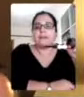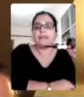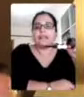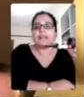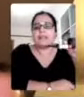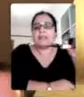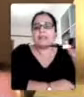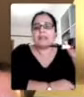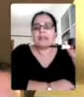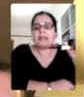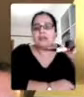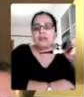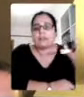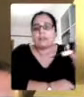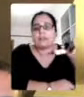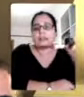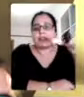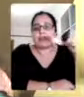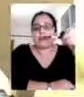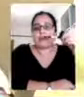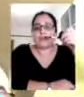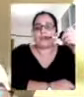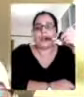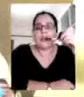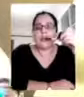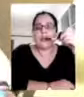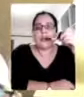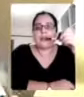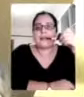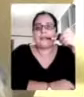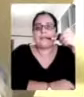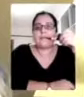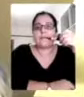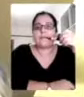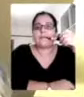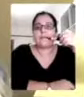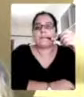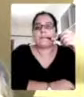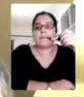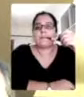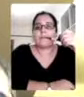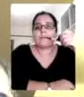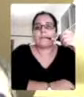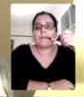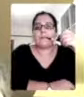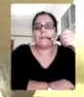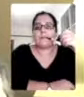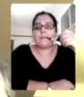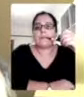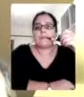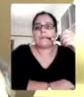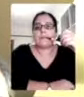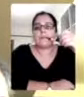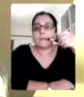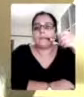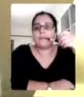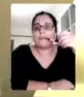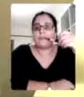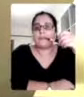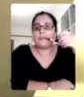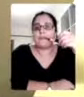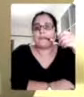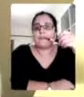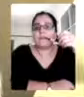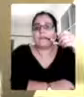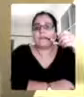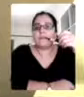genişlik yani o Mekanizma benziyor ama depo küçük. Depo küçük ama mekanizması da bence yani şöyle